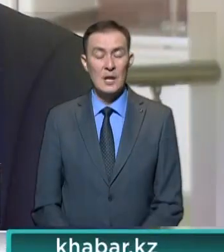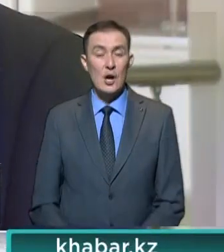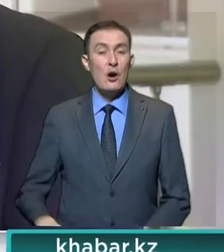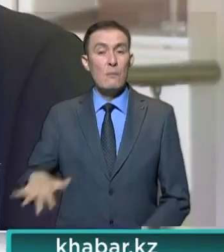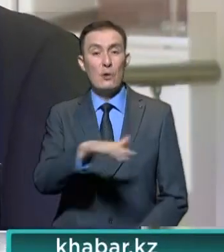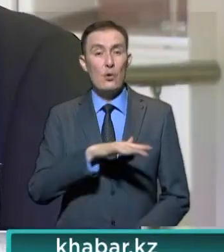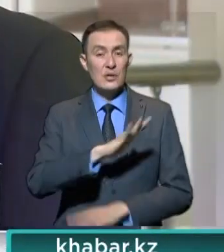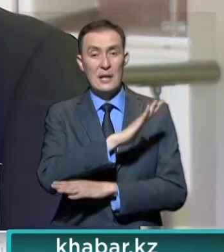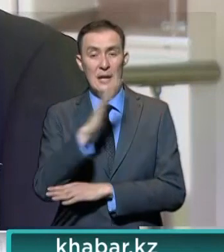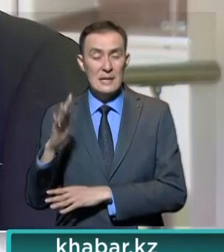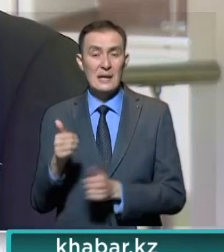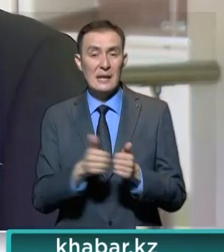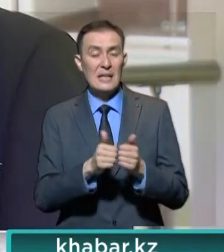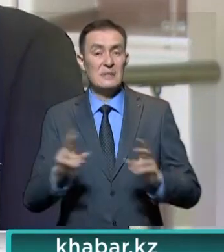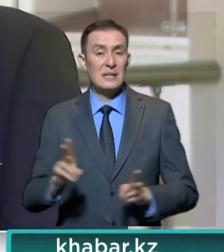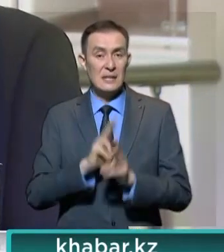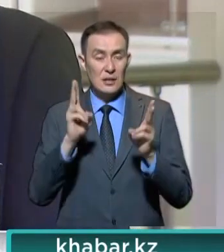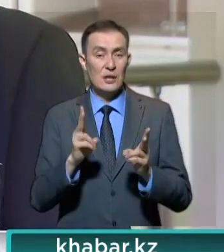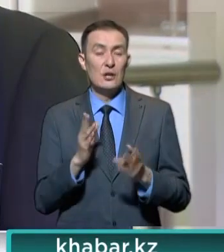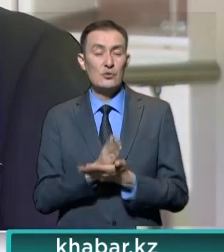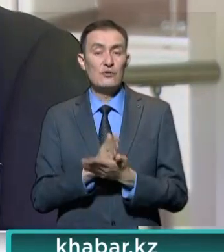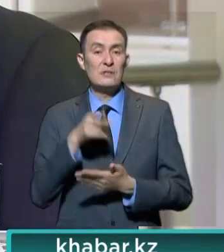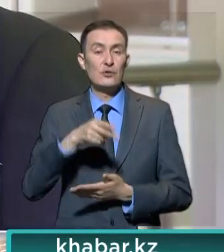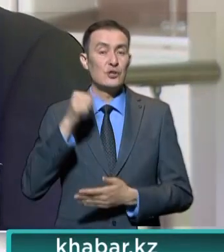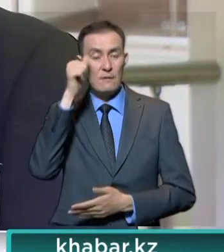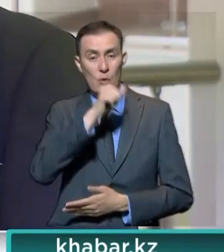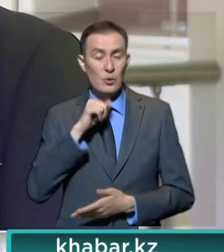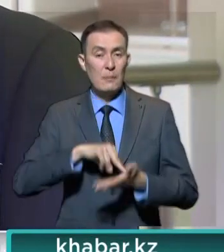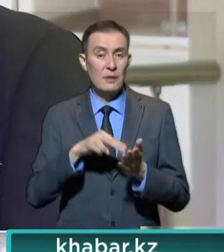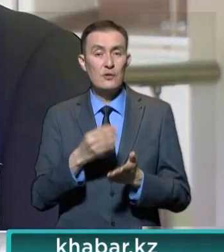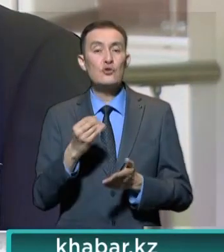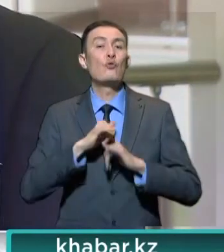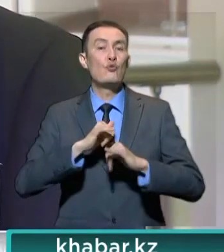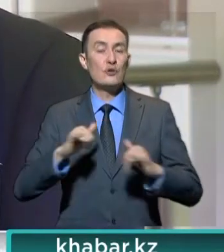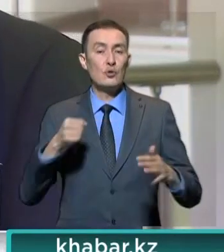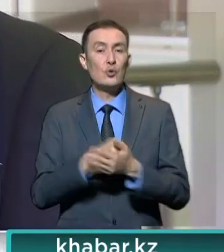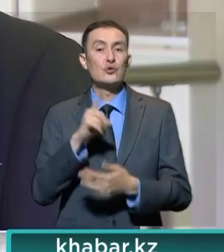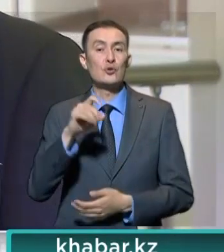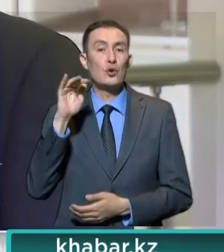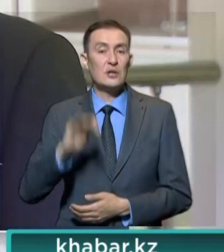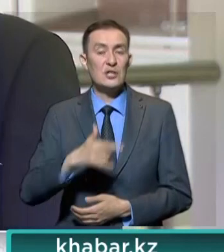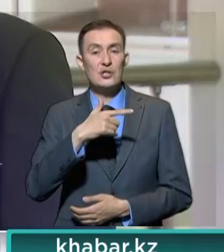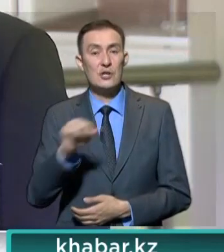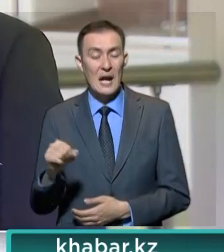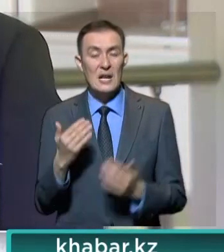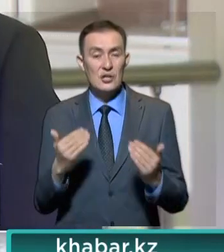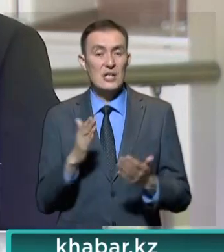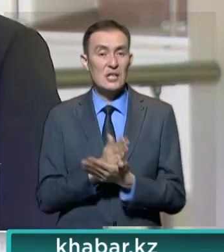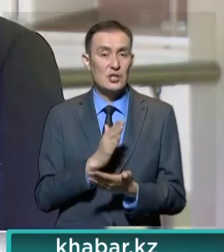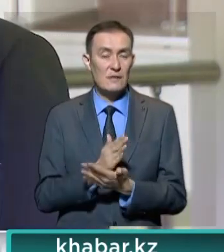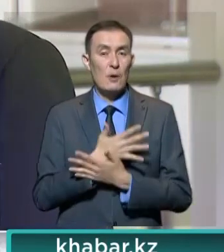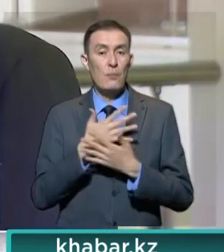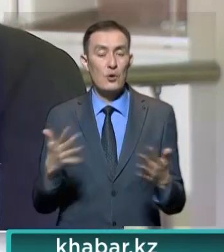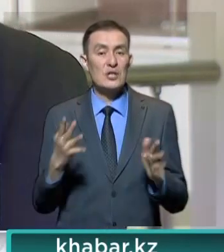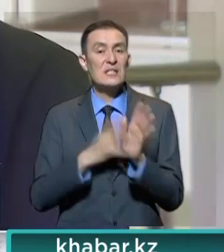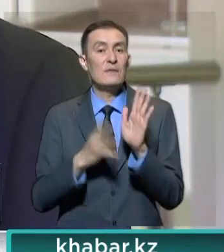Площадь лесного массива возле Астаны, существующего с 2000 года, планируется увеличить до 100 тысяч гектаров. Сейчас он насчитывает